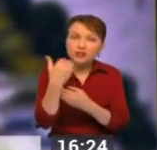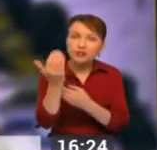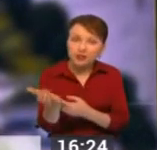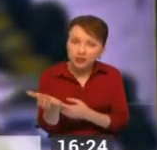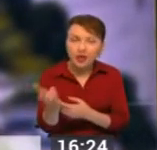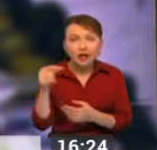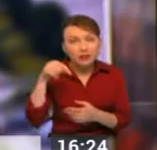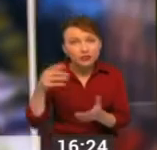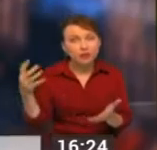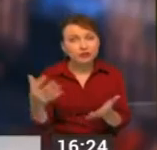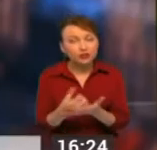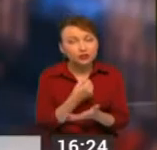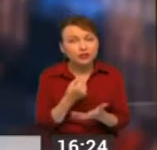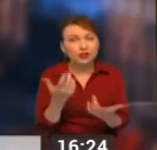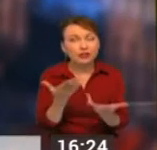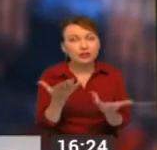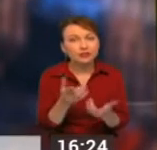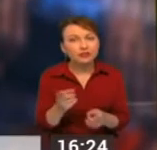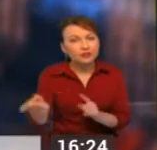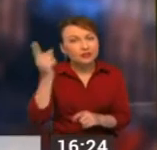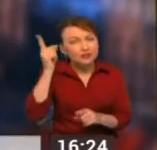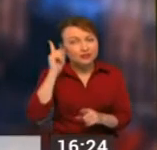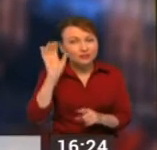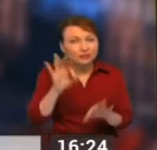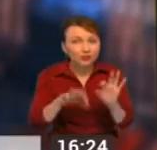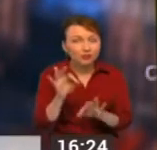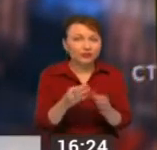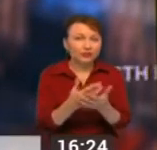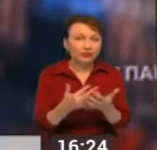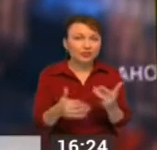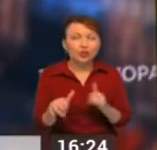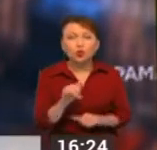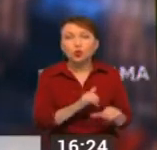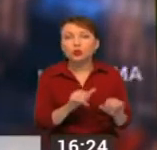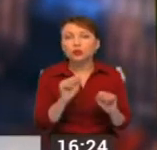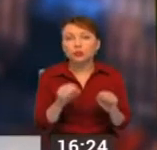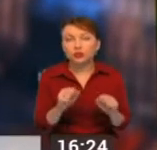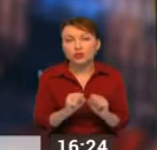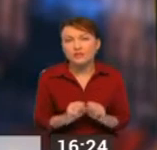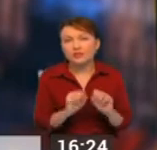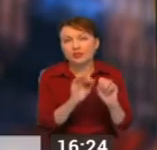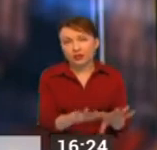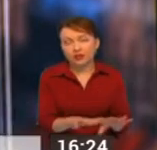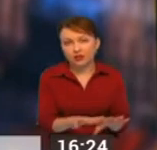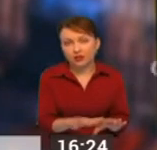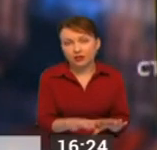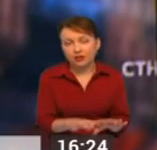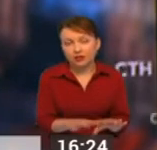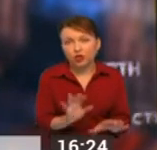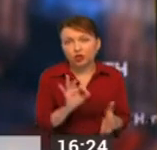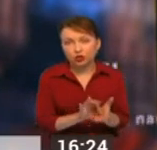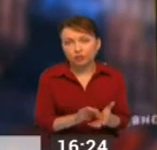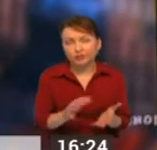і там знайшли якісь автентичні такі надбання, роботи, коли б можна було б їх віддати, віднести, аби, знову ж